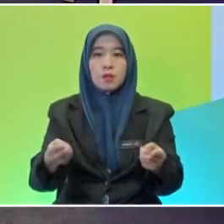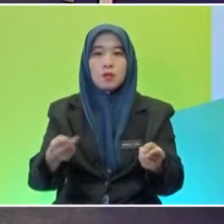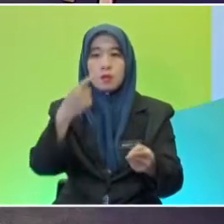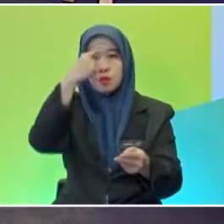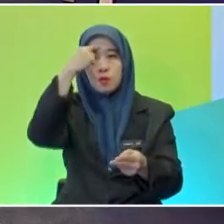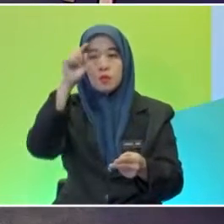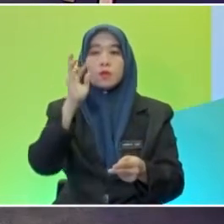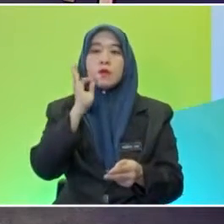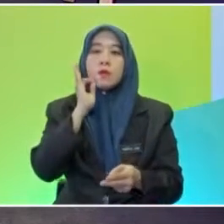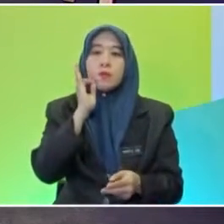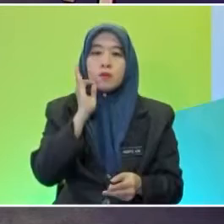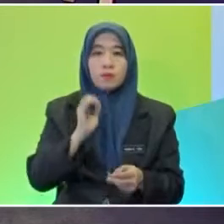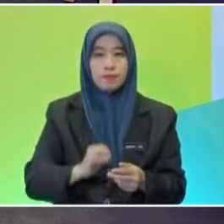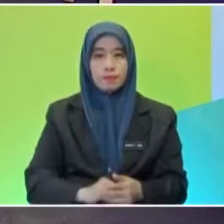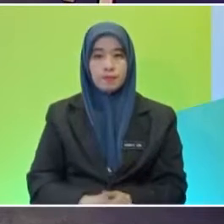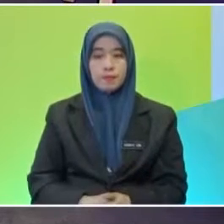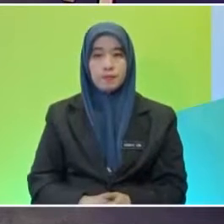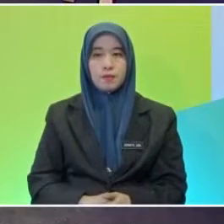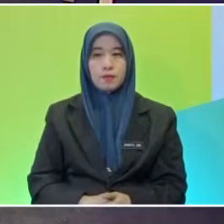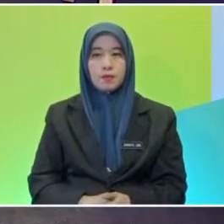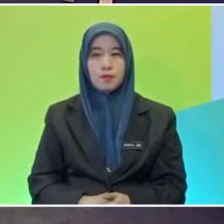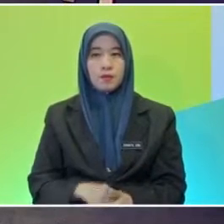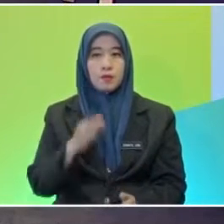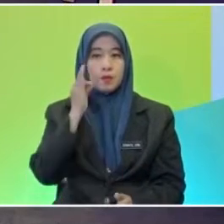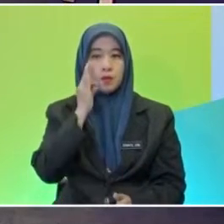mengumpul pelekat yang kedua